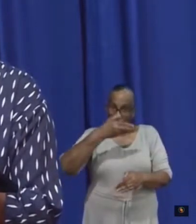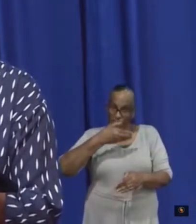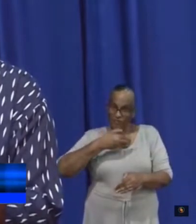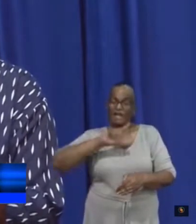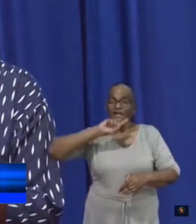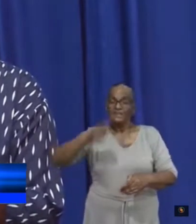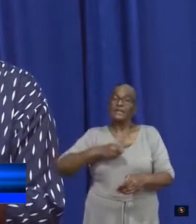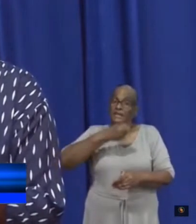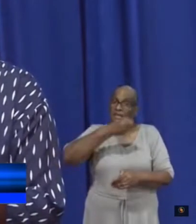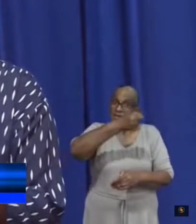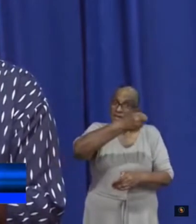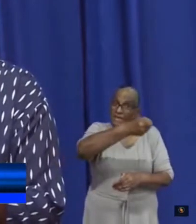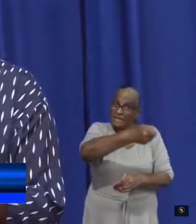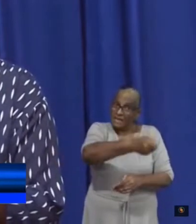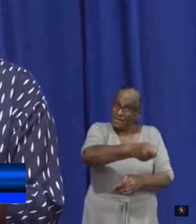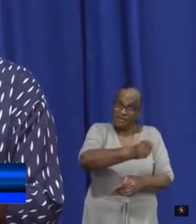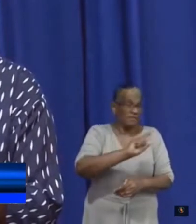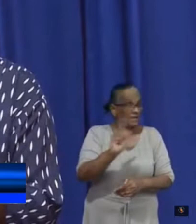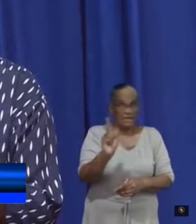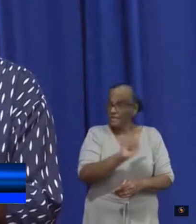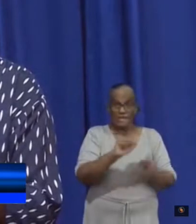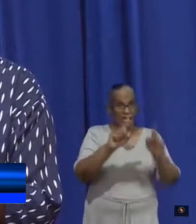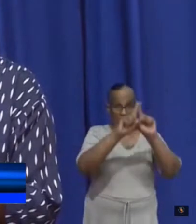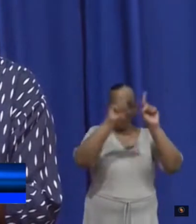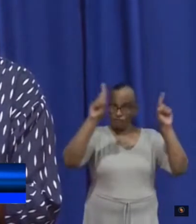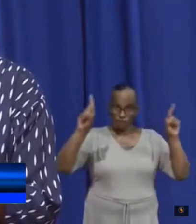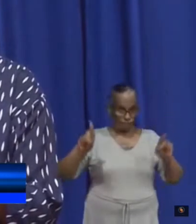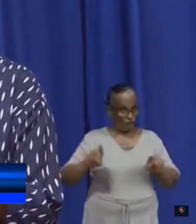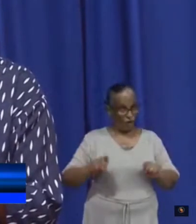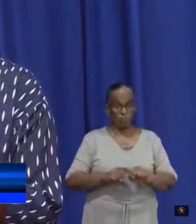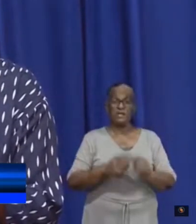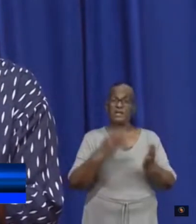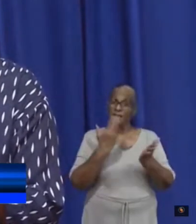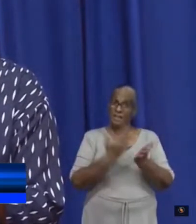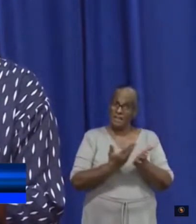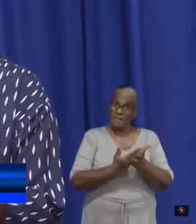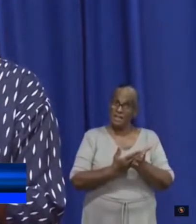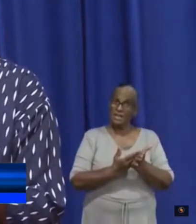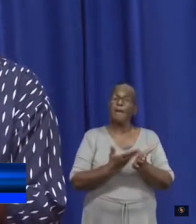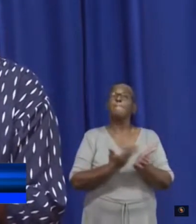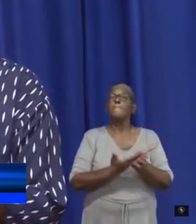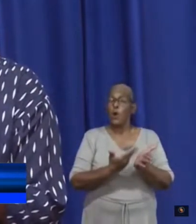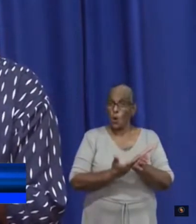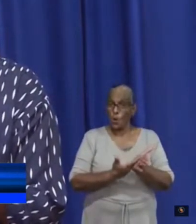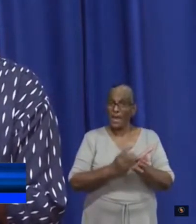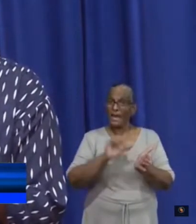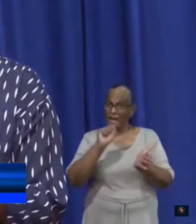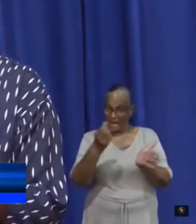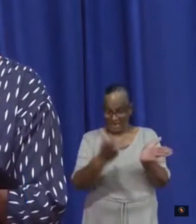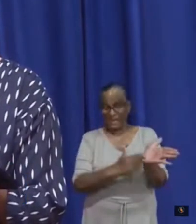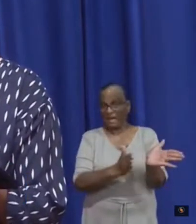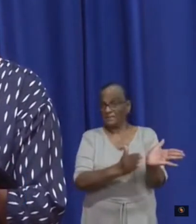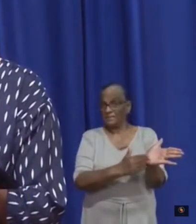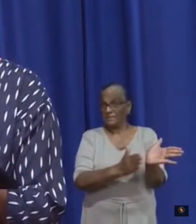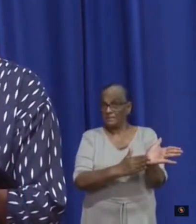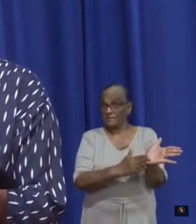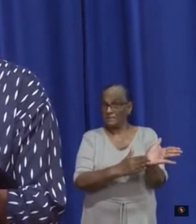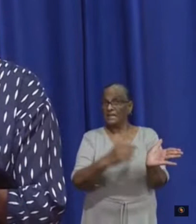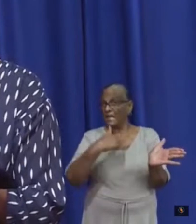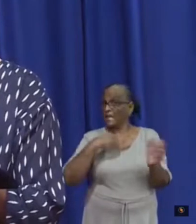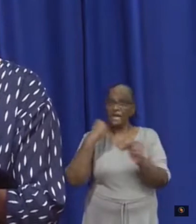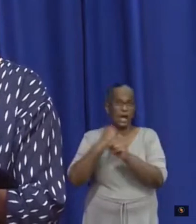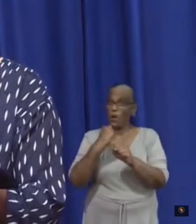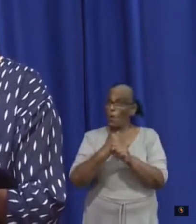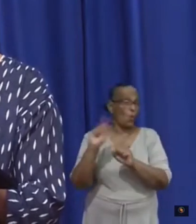worden. Nee, het formulier als mede de diverse bewijzen om te kunnen aantonen dat u daadwerkelijk werkloos